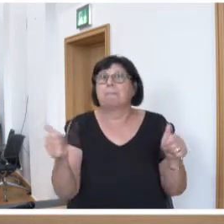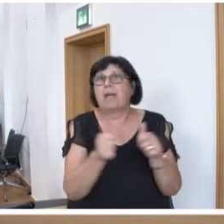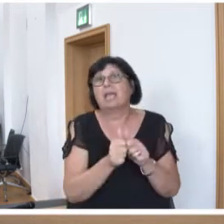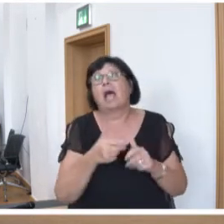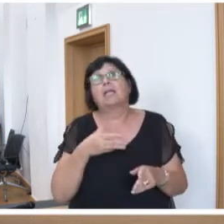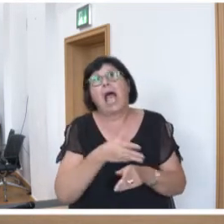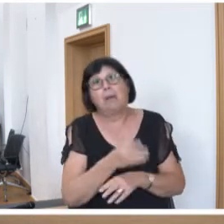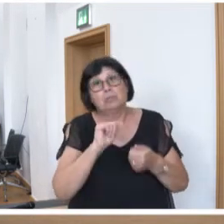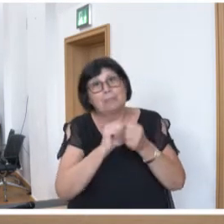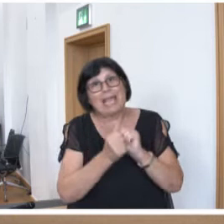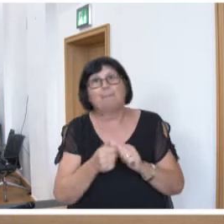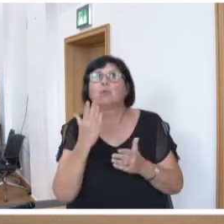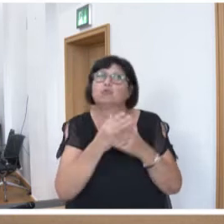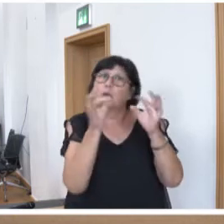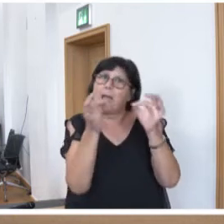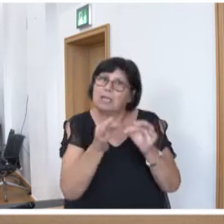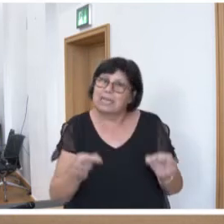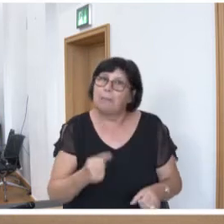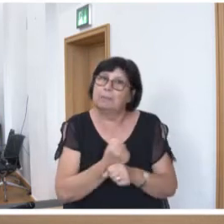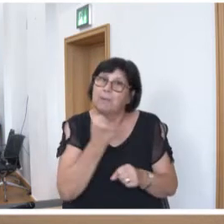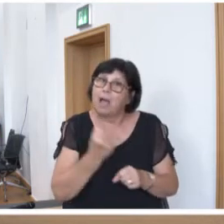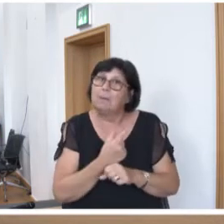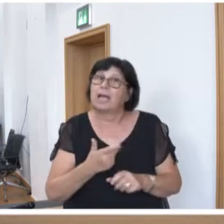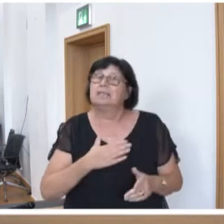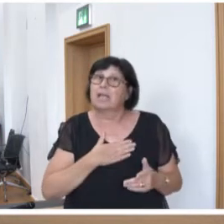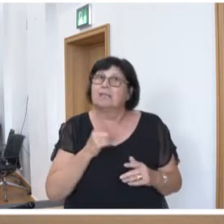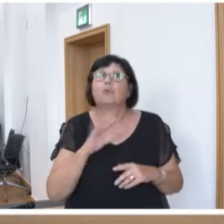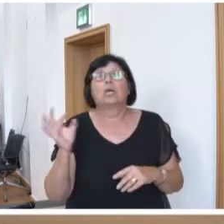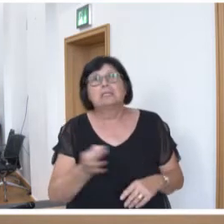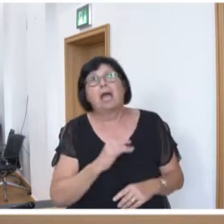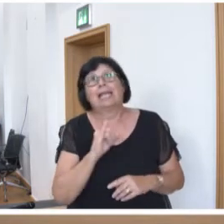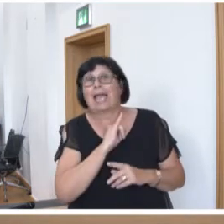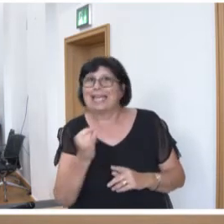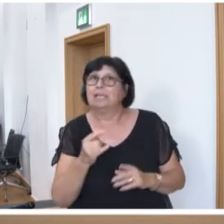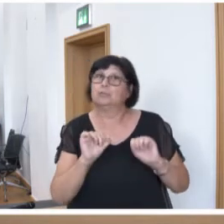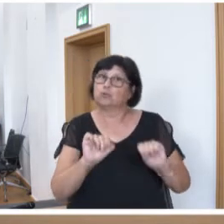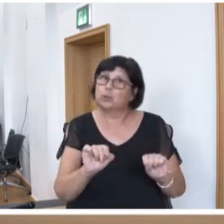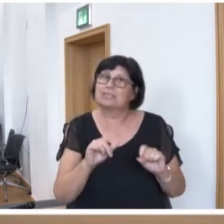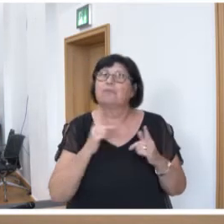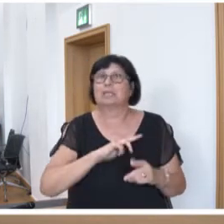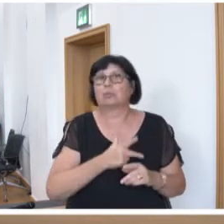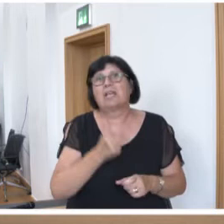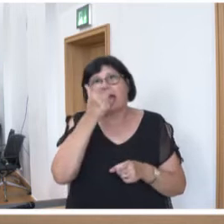Maßnahmen erarbeitet hat, um die SaarländerInnen zu schützen und größte sozialen Härten abzumildern.